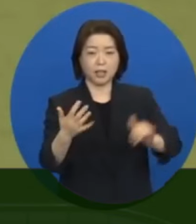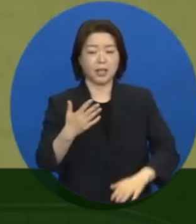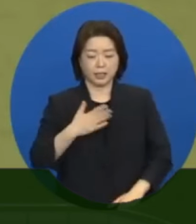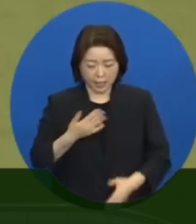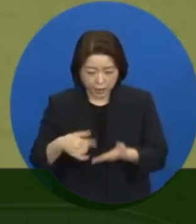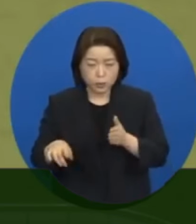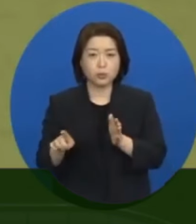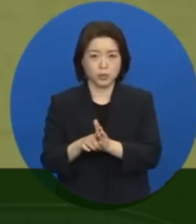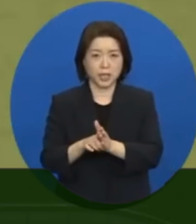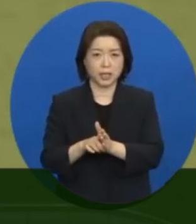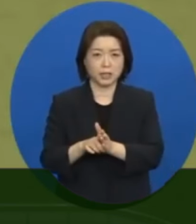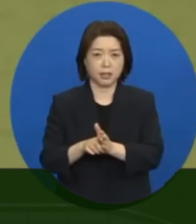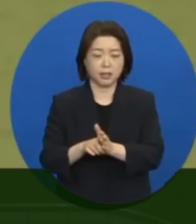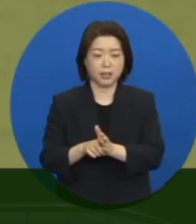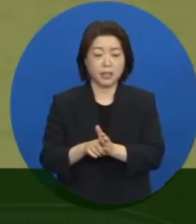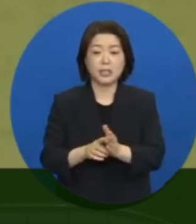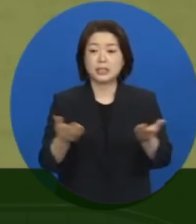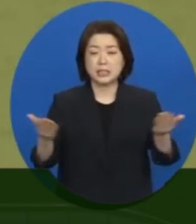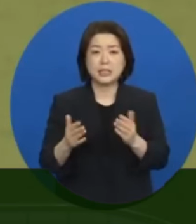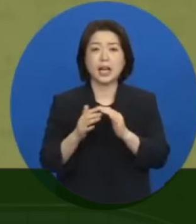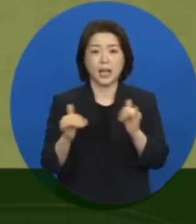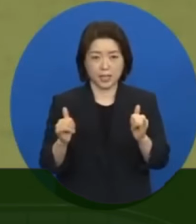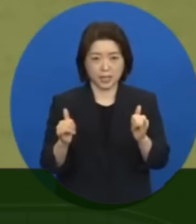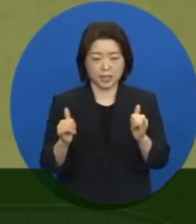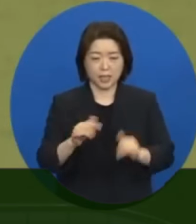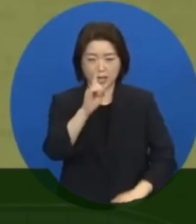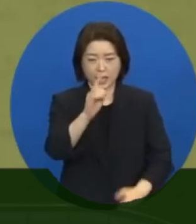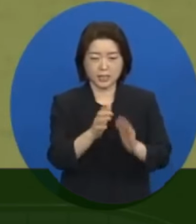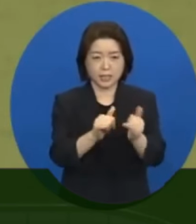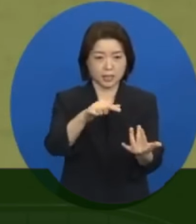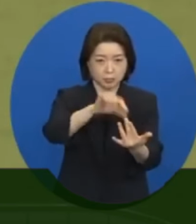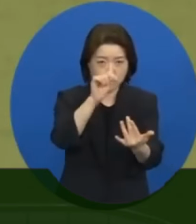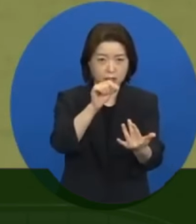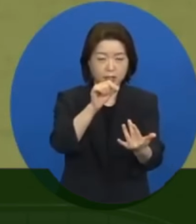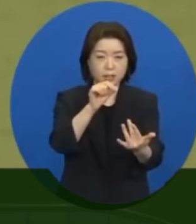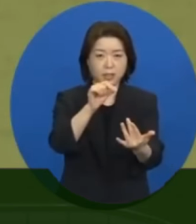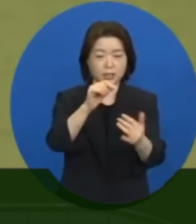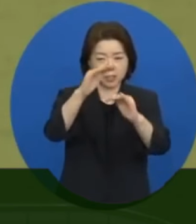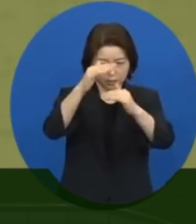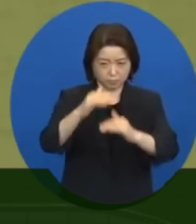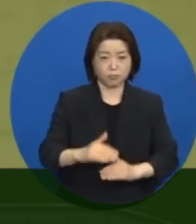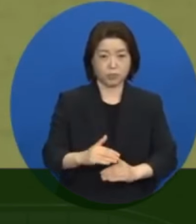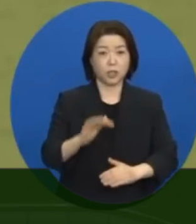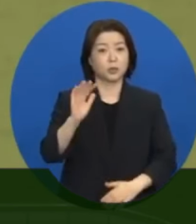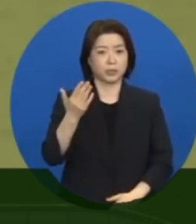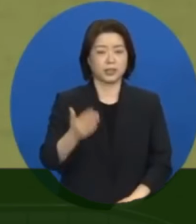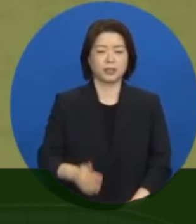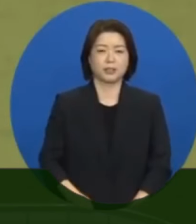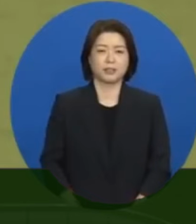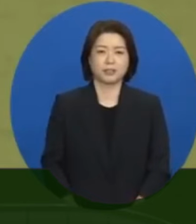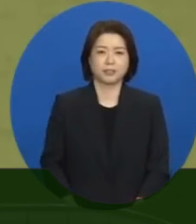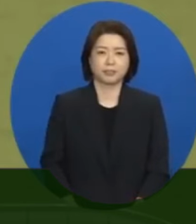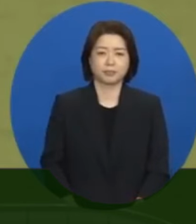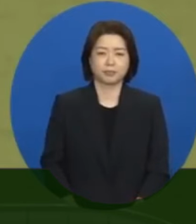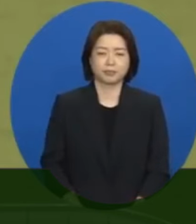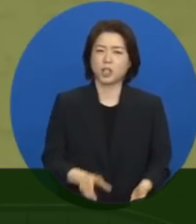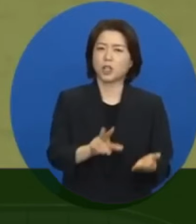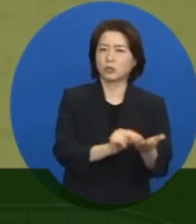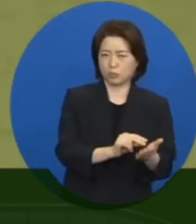나를 위하여 일할 한 사람을 택했다 뭐 이런 의미가 되겠습니다